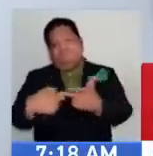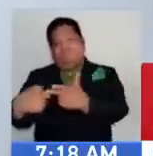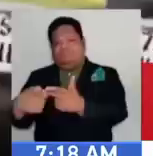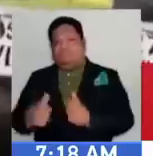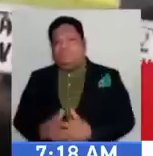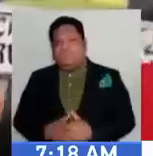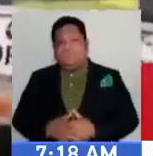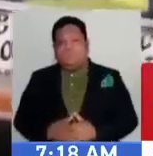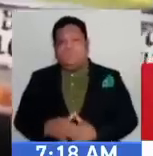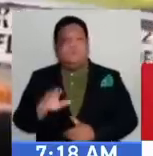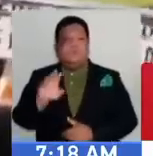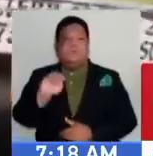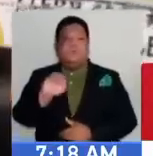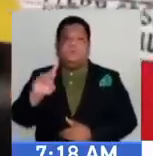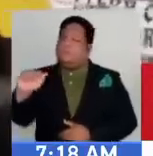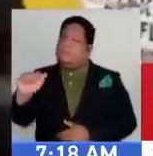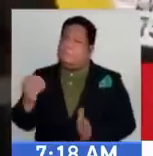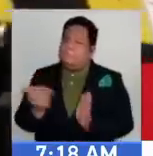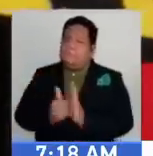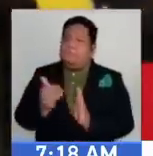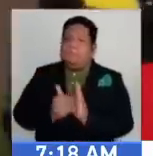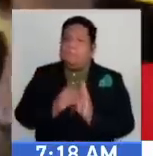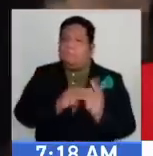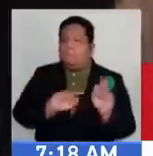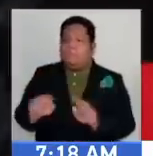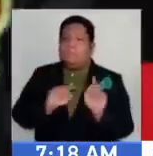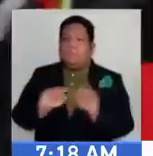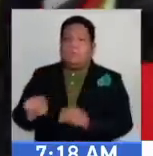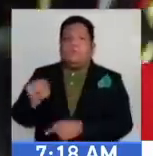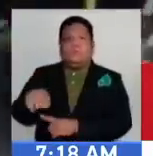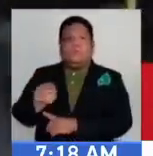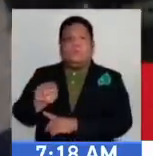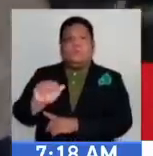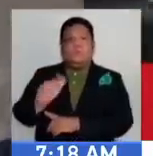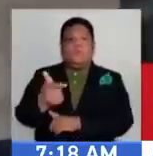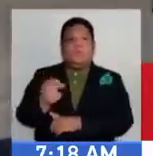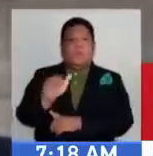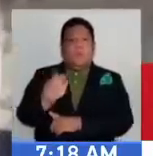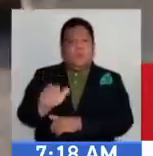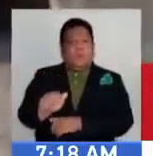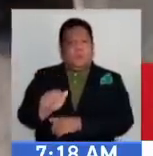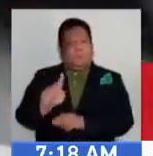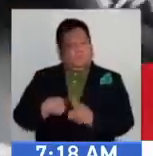sa Maginhawa Street, pero marami pa rin ang hindi sumusunod.